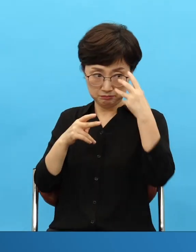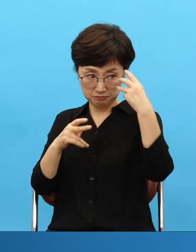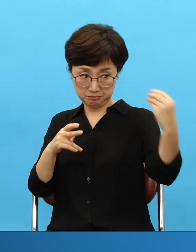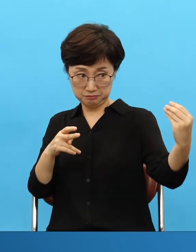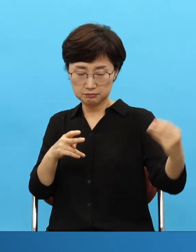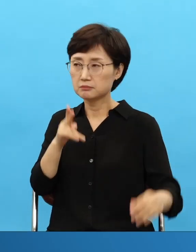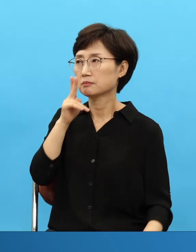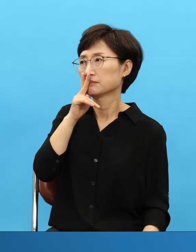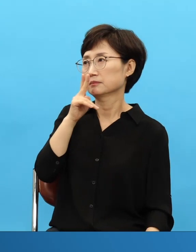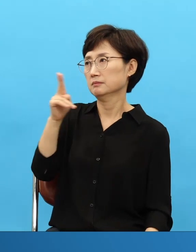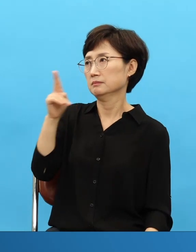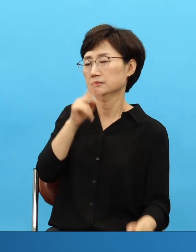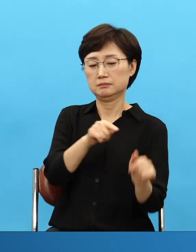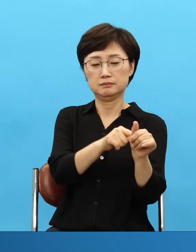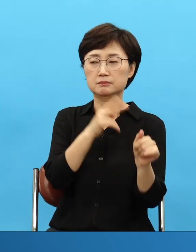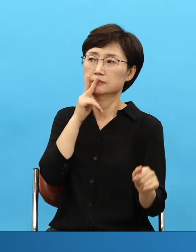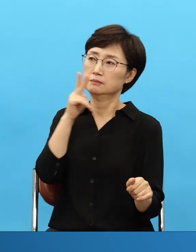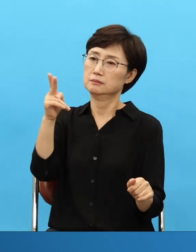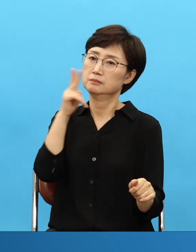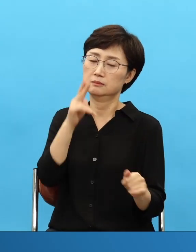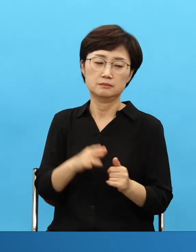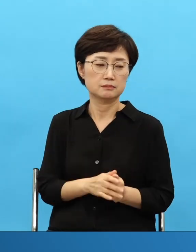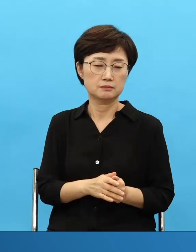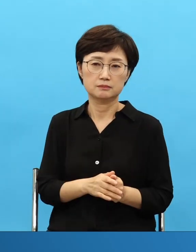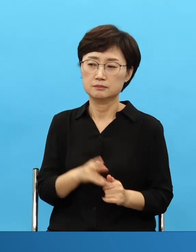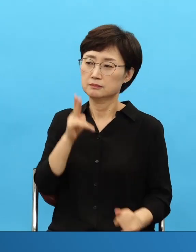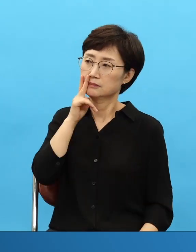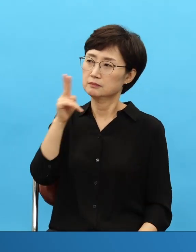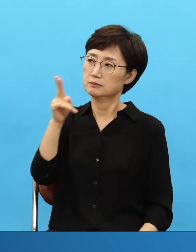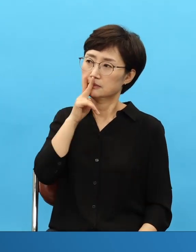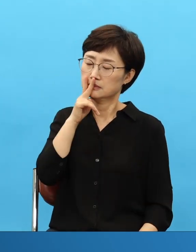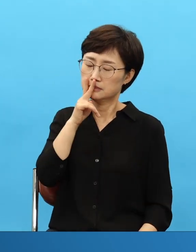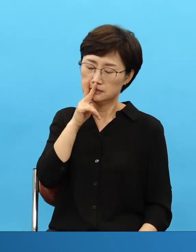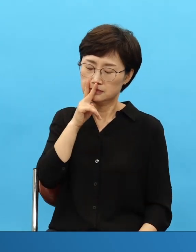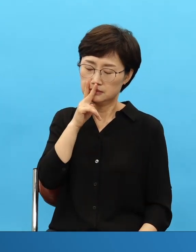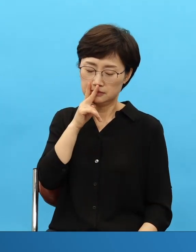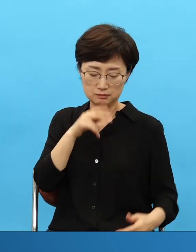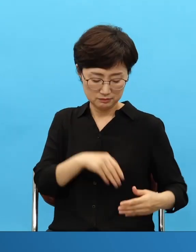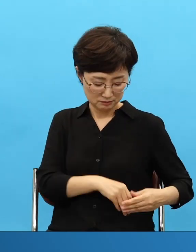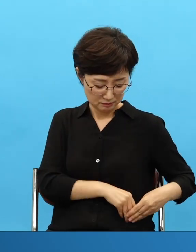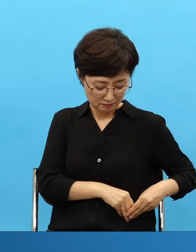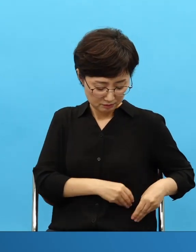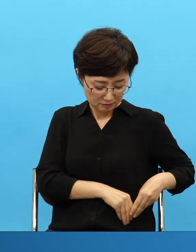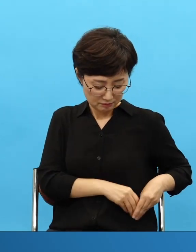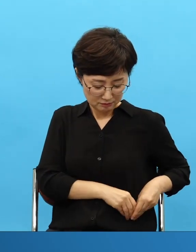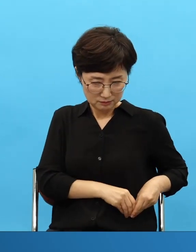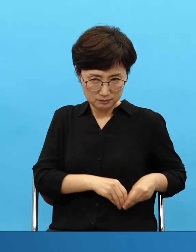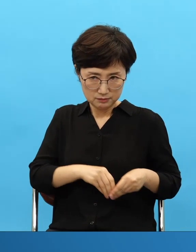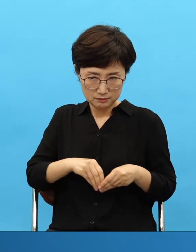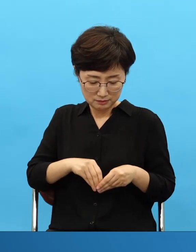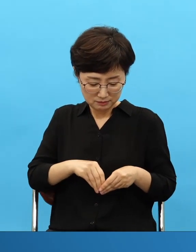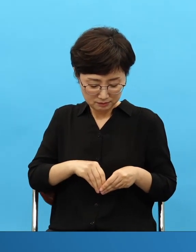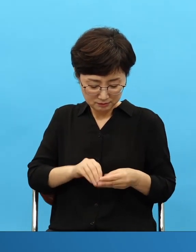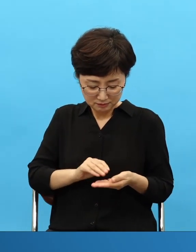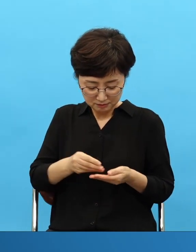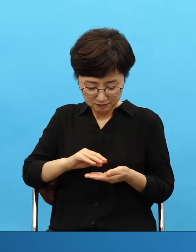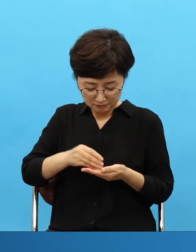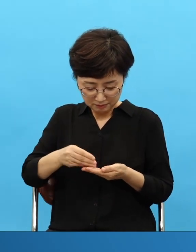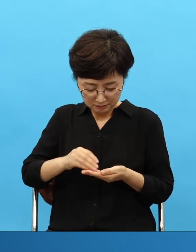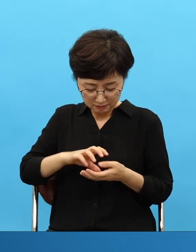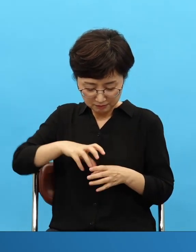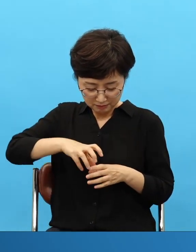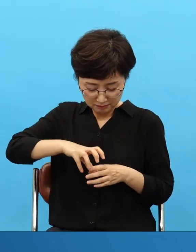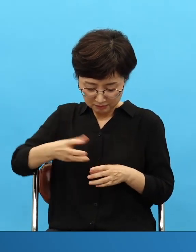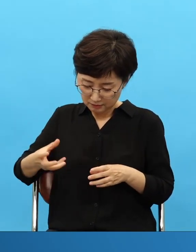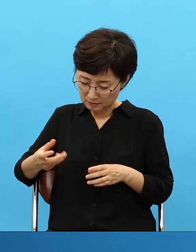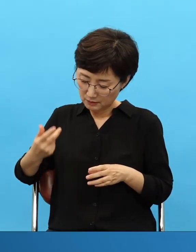there in the corner and they were smoking a cigarette. 그러더니 호주머니에서 꺼내요 이렇게. And then they had their hand in their pocket trying to take out something. 뚜껑 거기